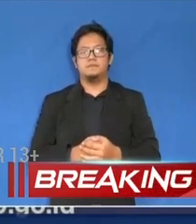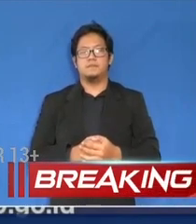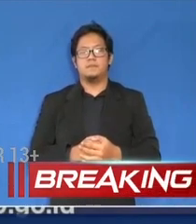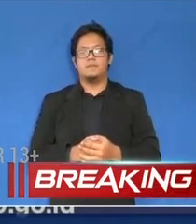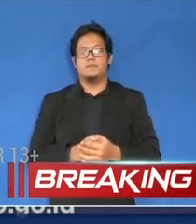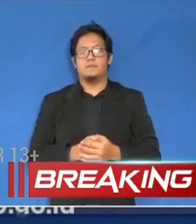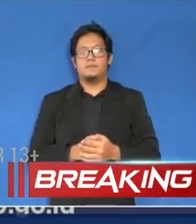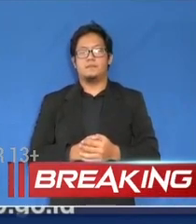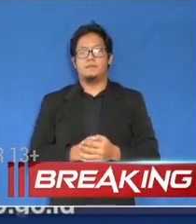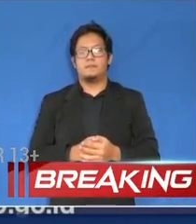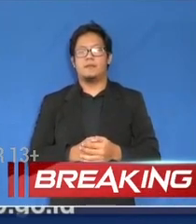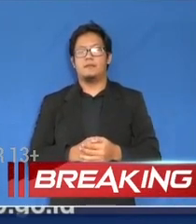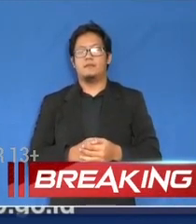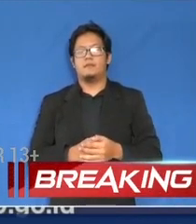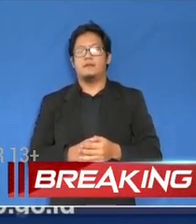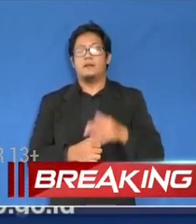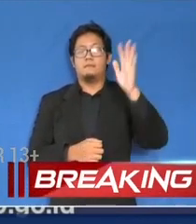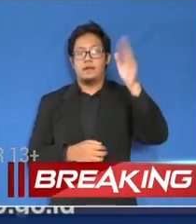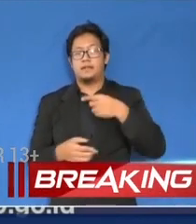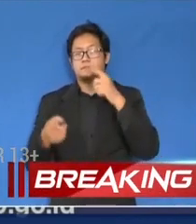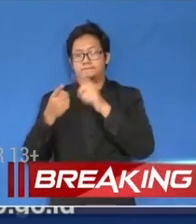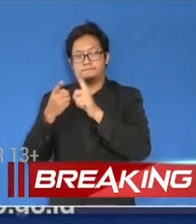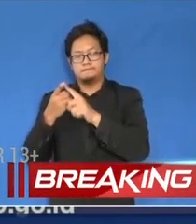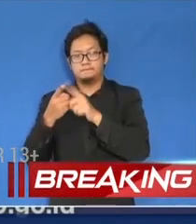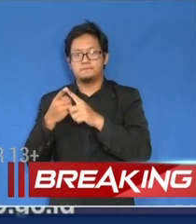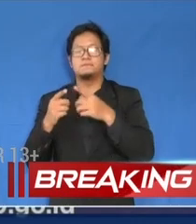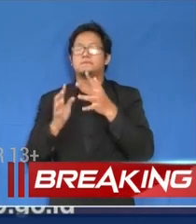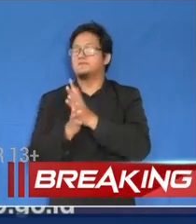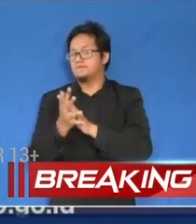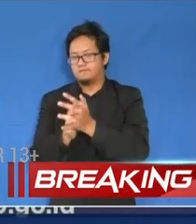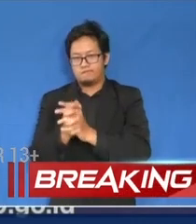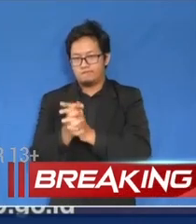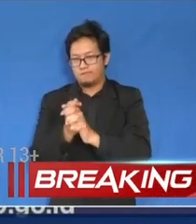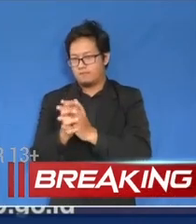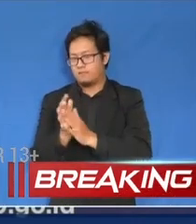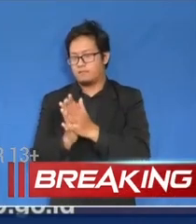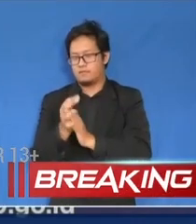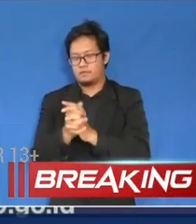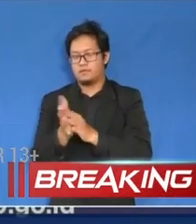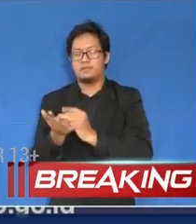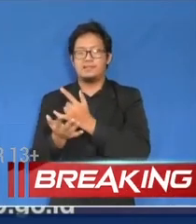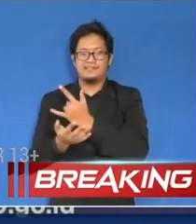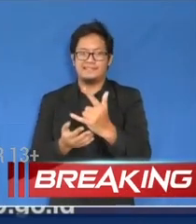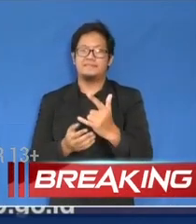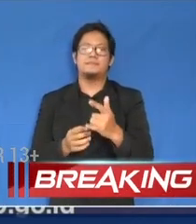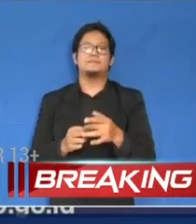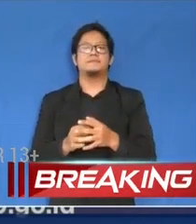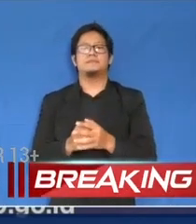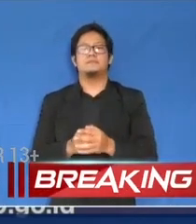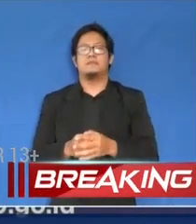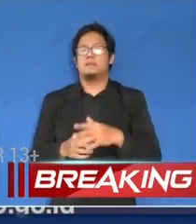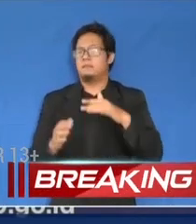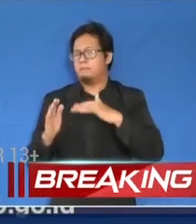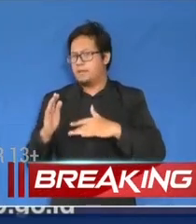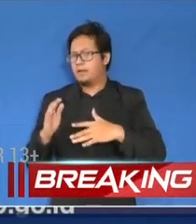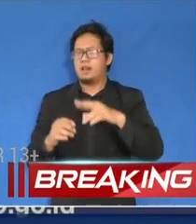juga. Pertama, tentu kita diminta cuci tangan dengan sabun dan air mengalir minimum